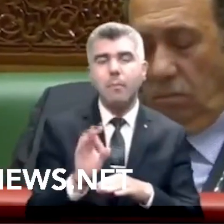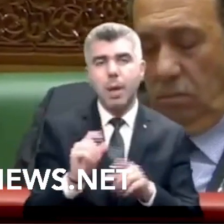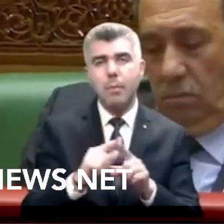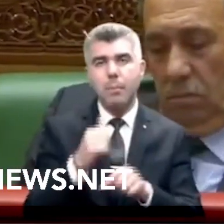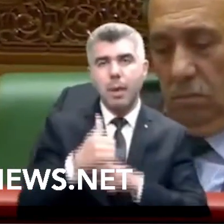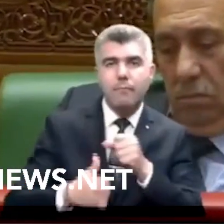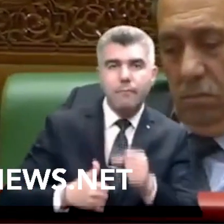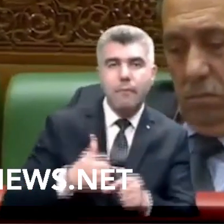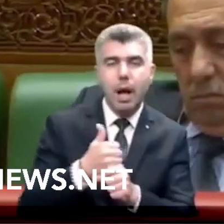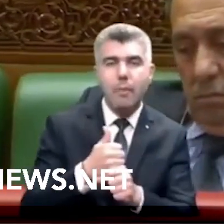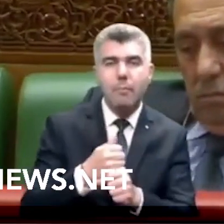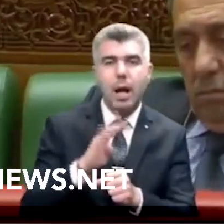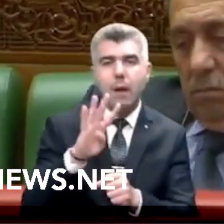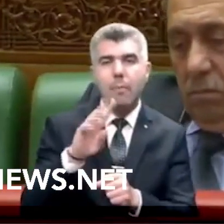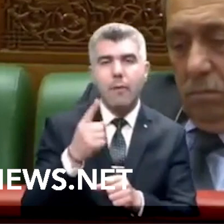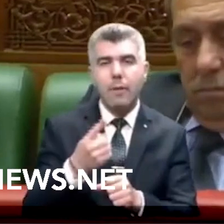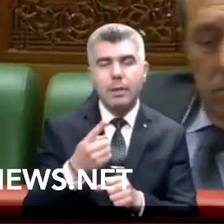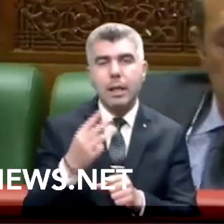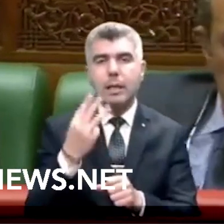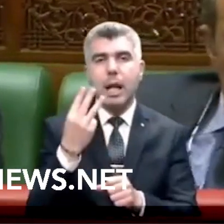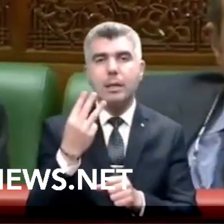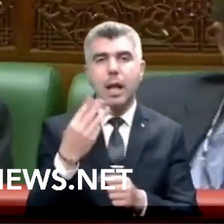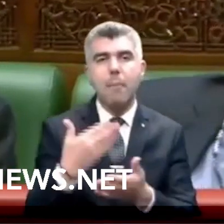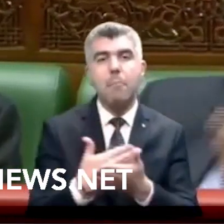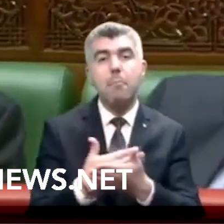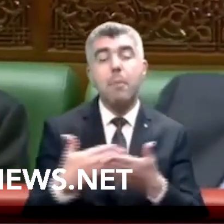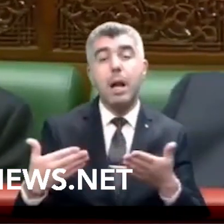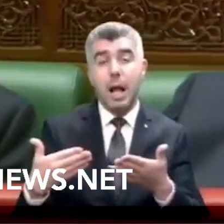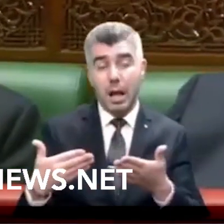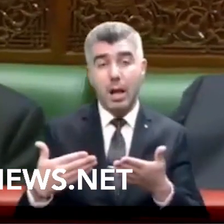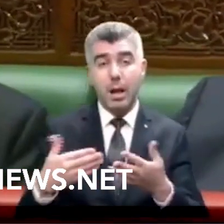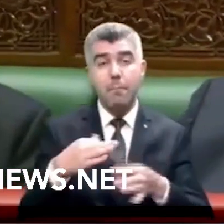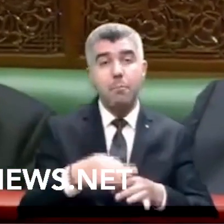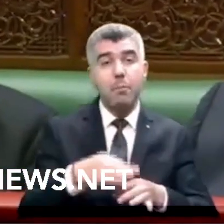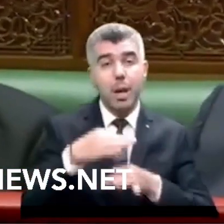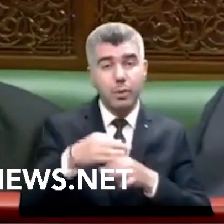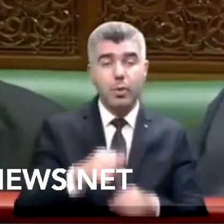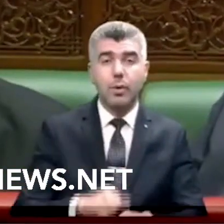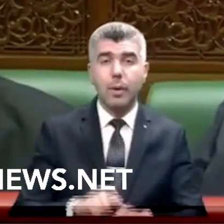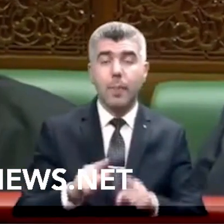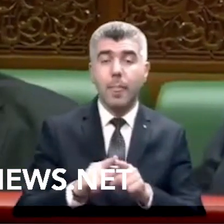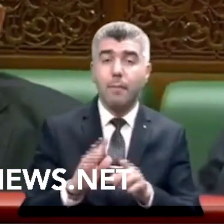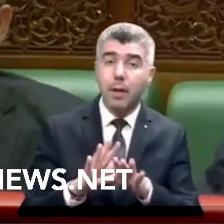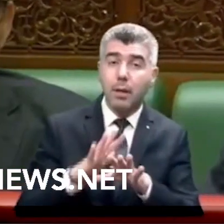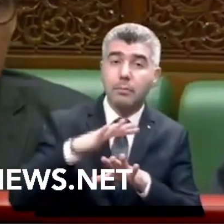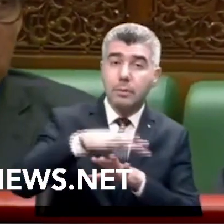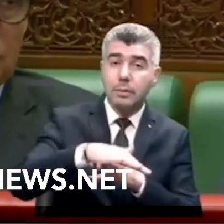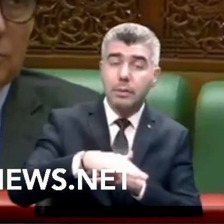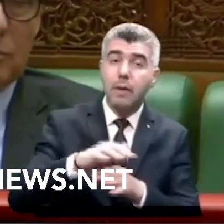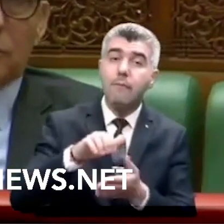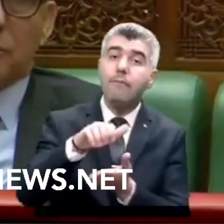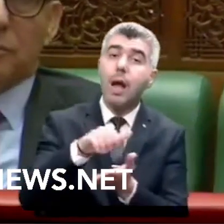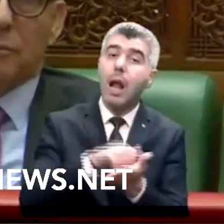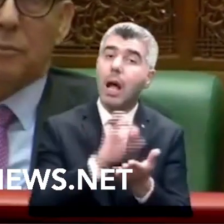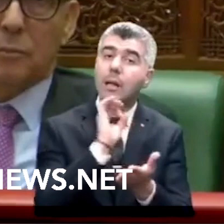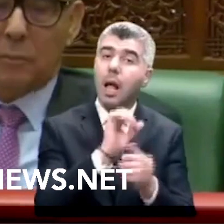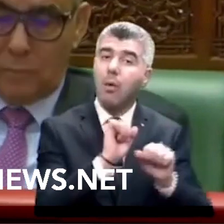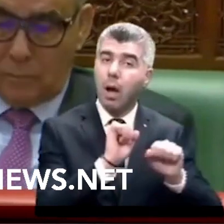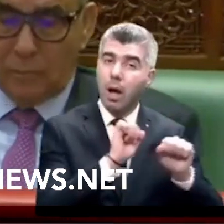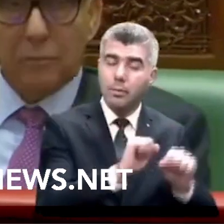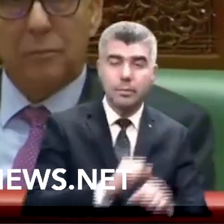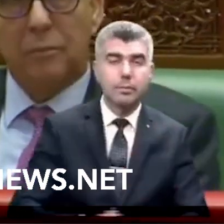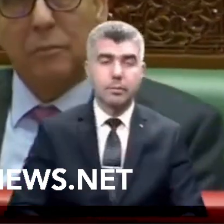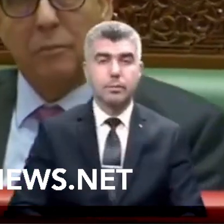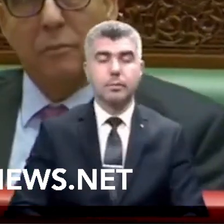اي 4.3 مليار مكعب كنهضر على السدود اللي كتستعمل في المجال الفلاحي وهذا